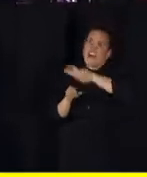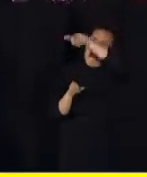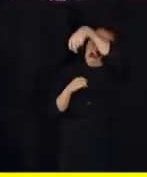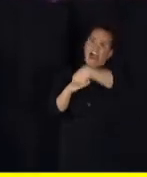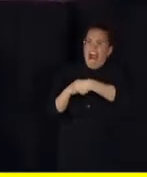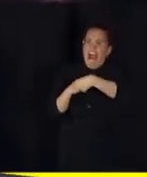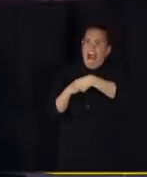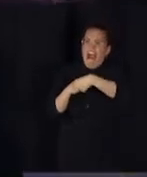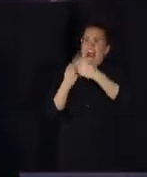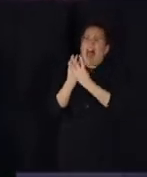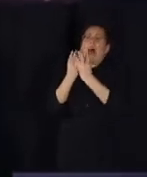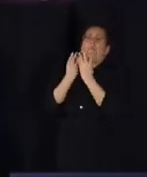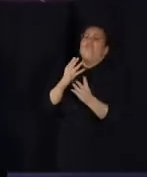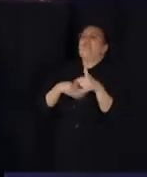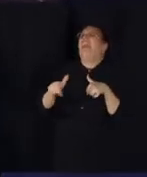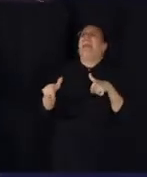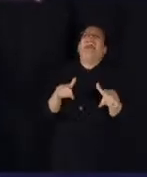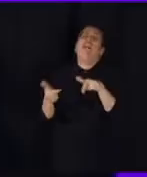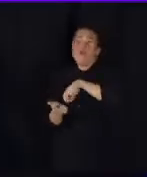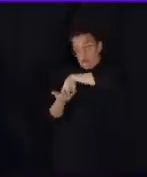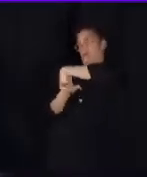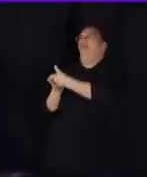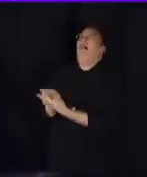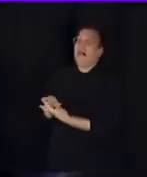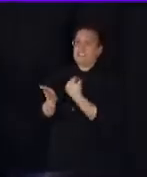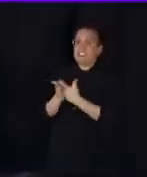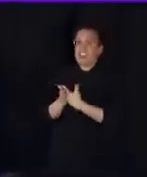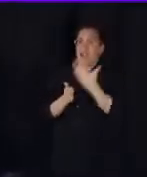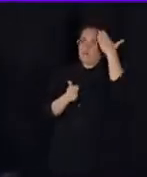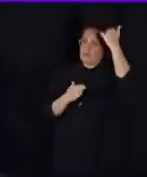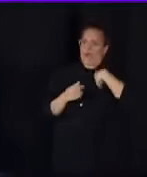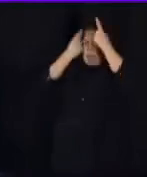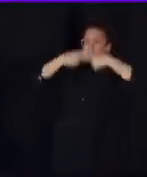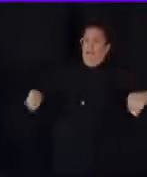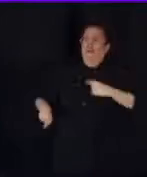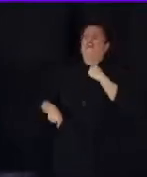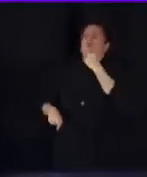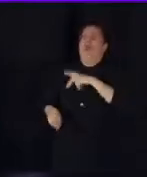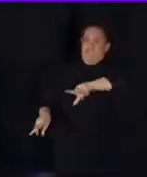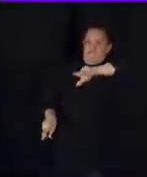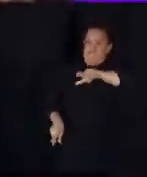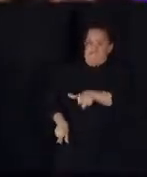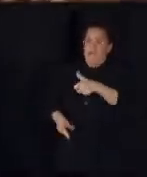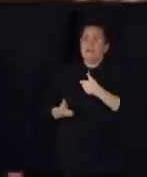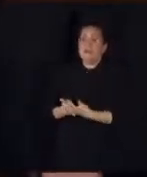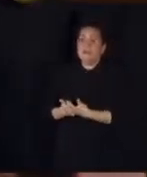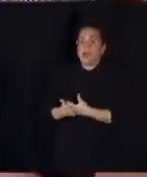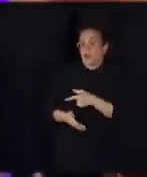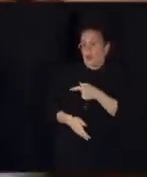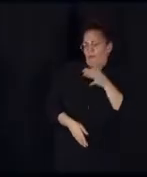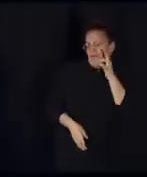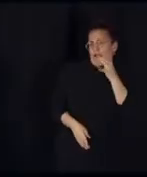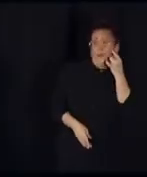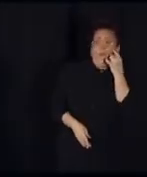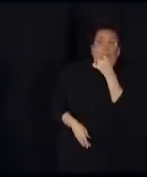qui parle un peu fort pour défendre son point de vue. J'aimerais qu'on regarde d'un air attendri cette jeune